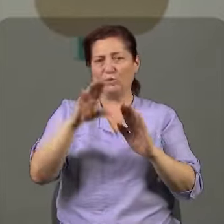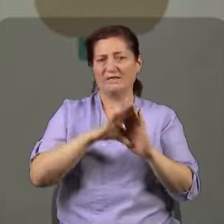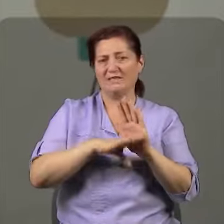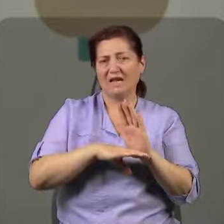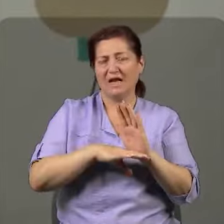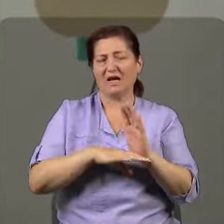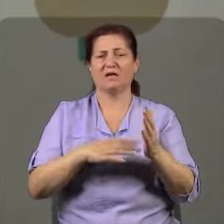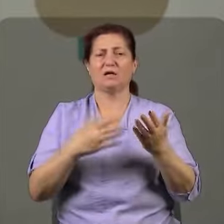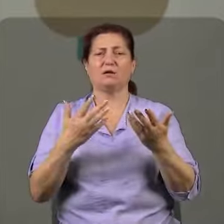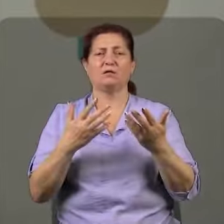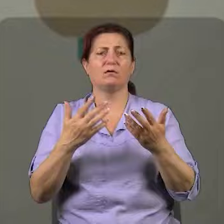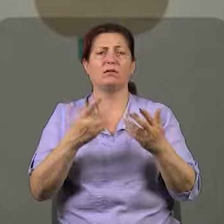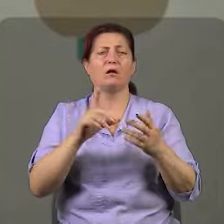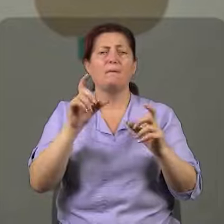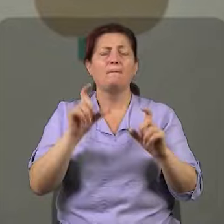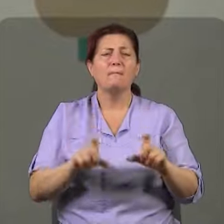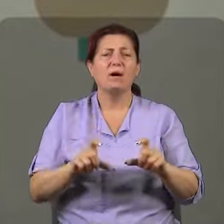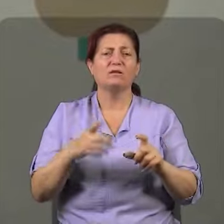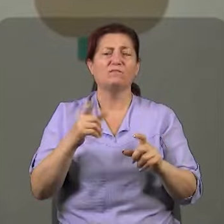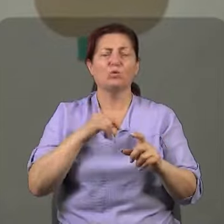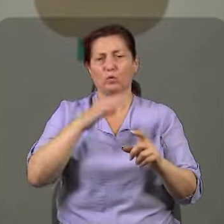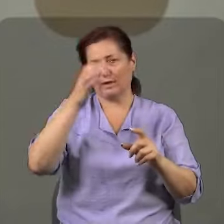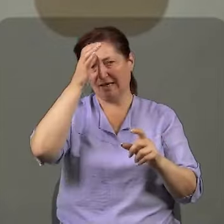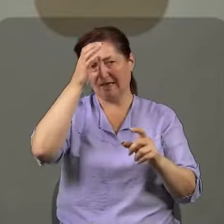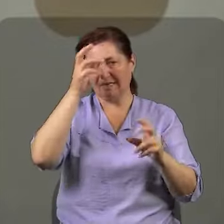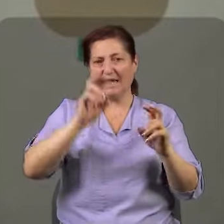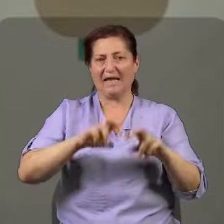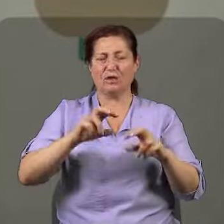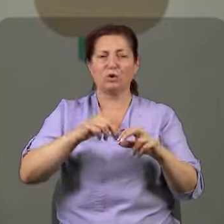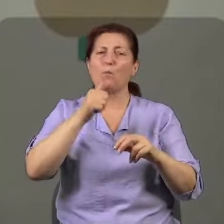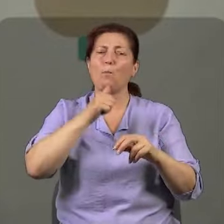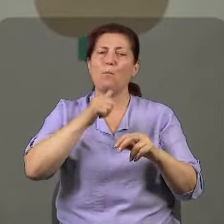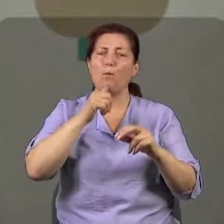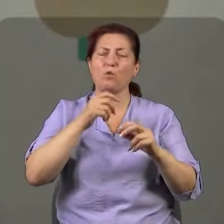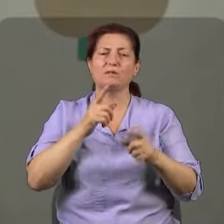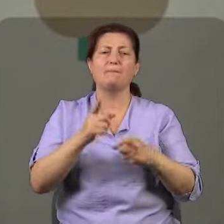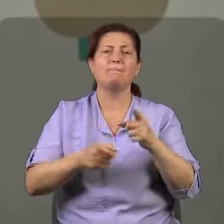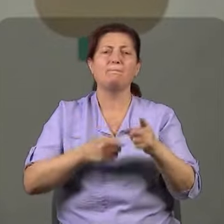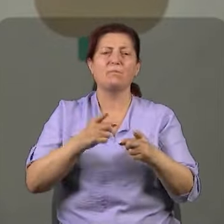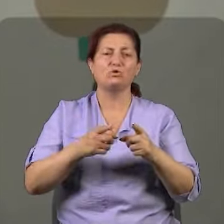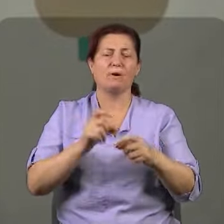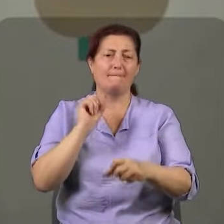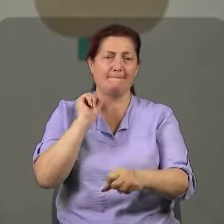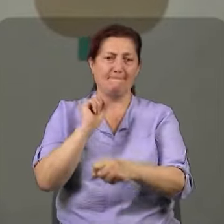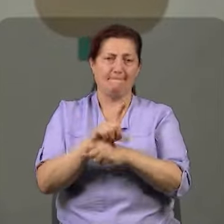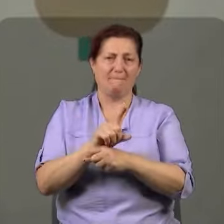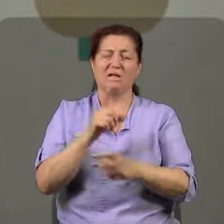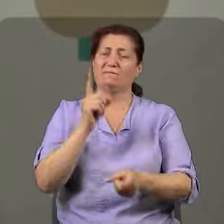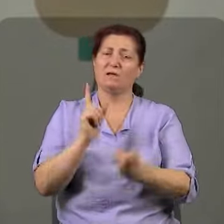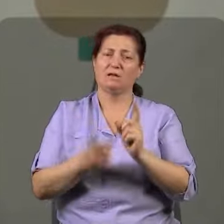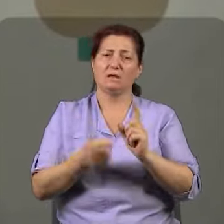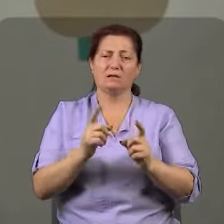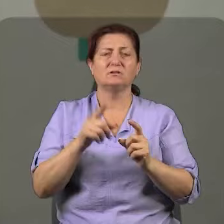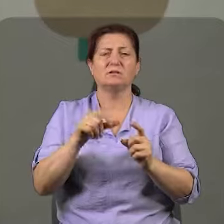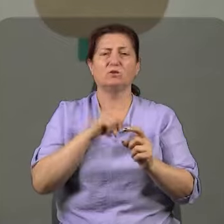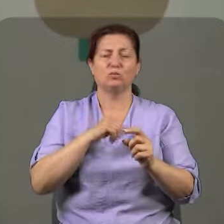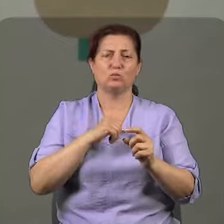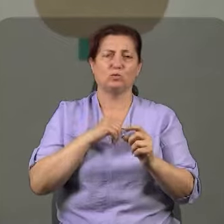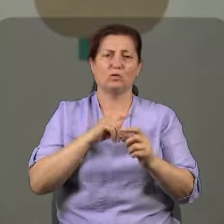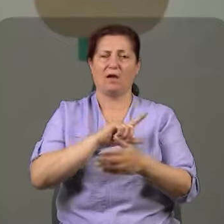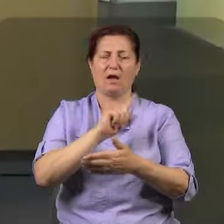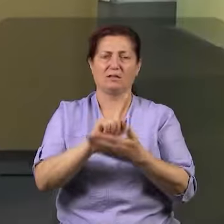չգիտեմ մարմին, որի առաքելությունը գիտական հետազոտությունների փորձարական մշակումների ոնց որ պատվեր իրականացնել այլ անվտանգային հարցերում,